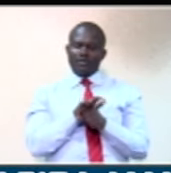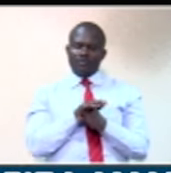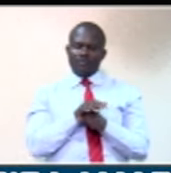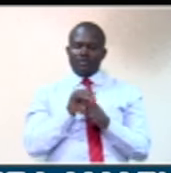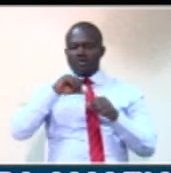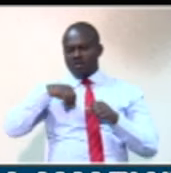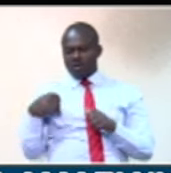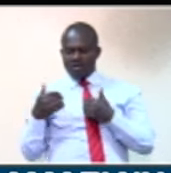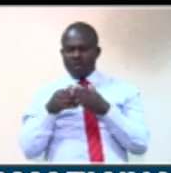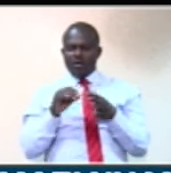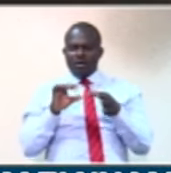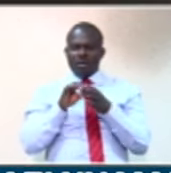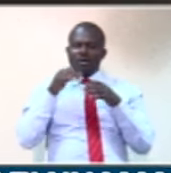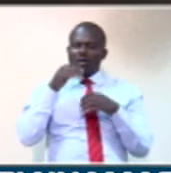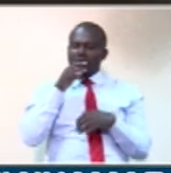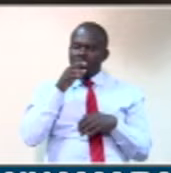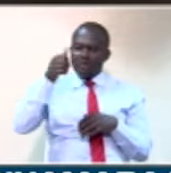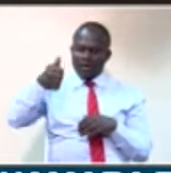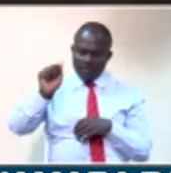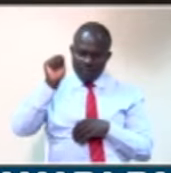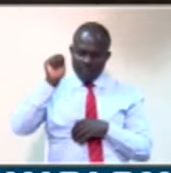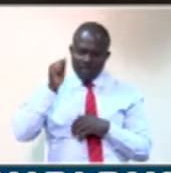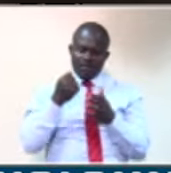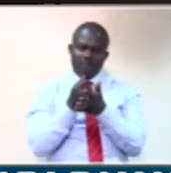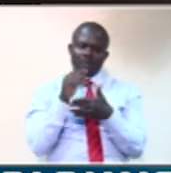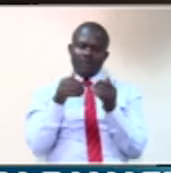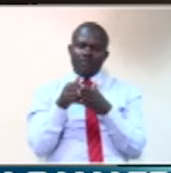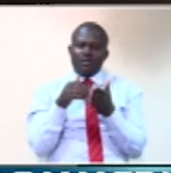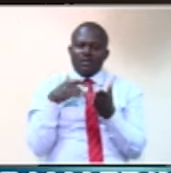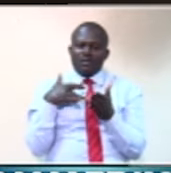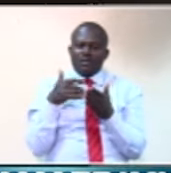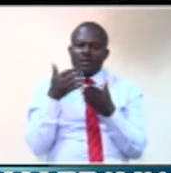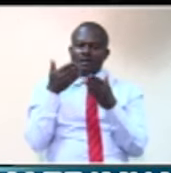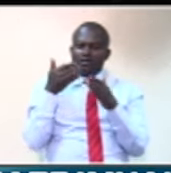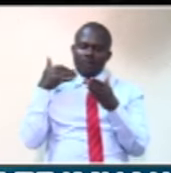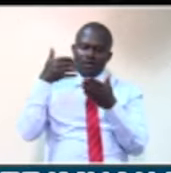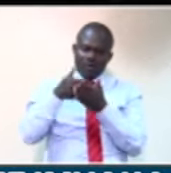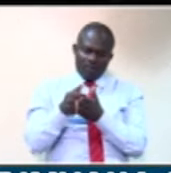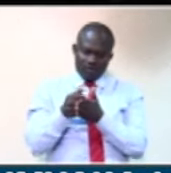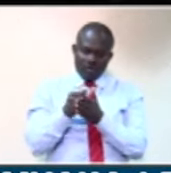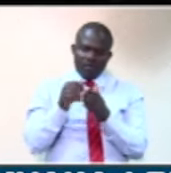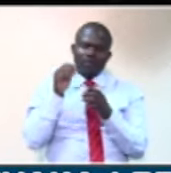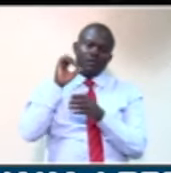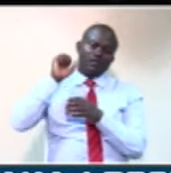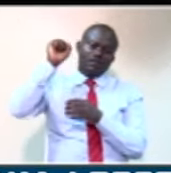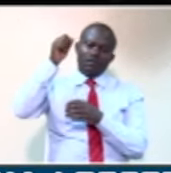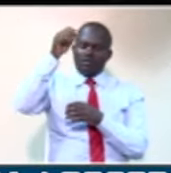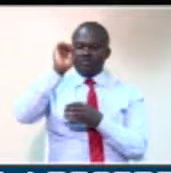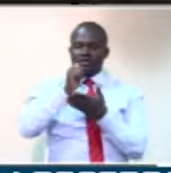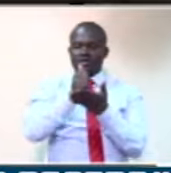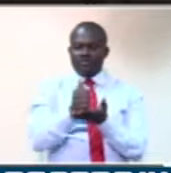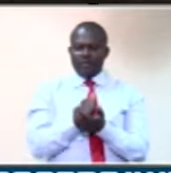Kwangwa no guzwa ku nkeke na nyina umubyara byatumye yumva yiyanze kugeza naho agerageje kwiya ku buzima. Imana ikinga